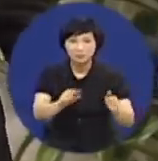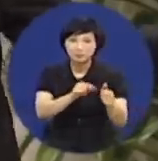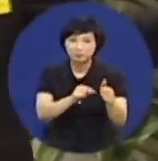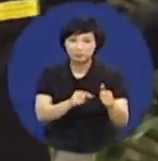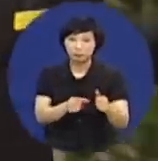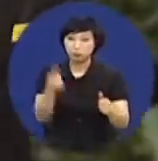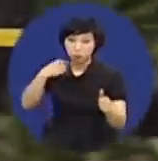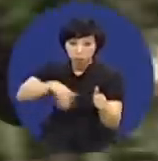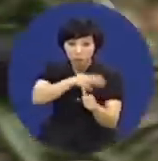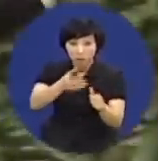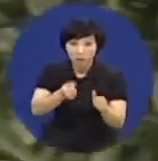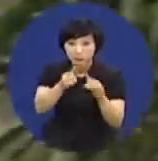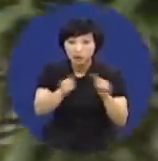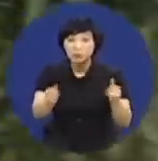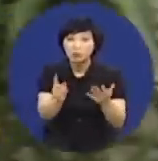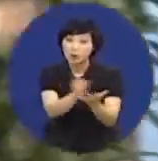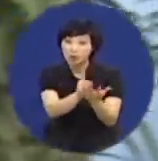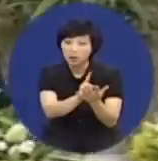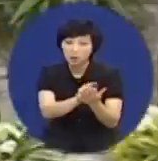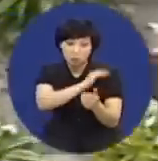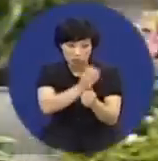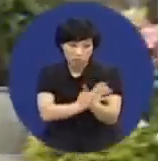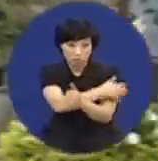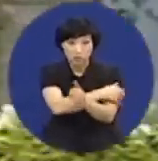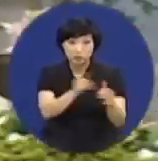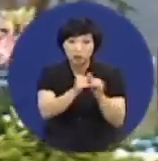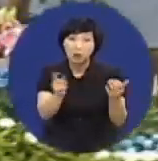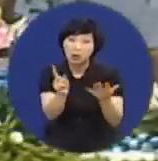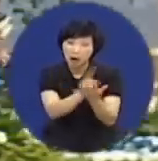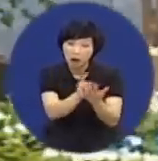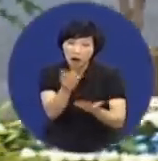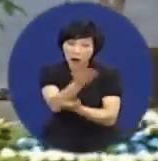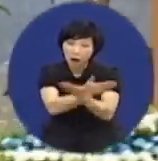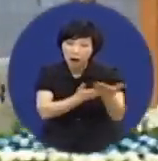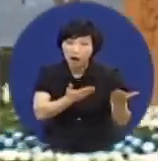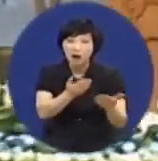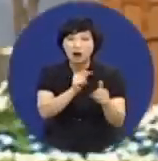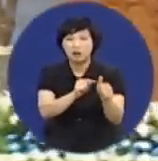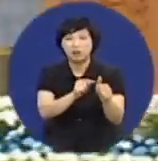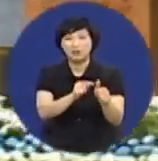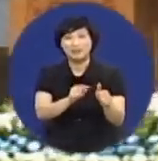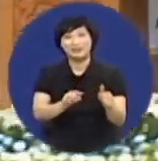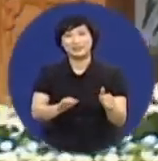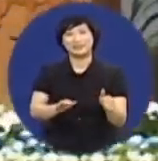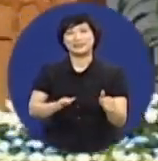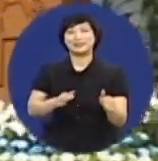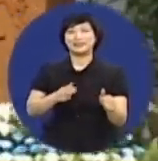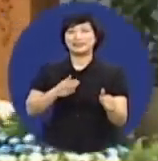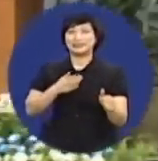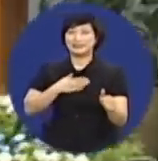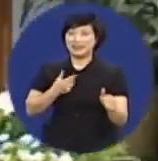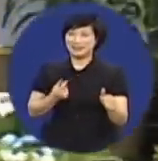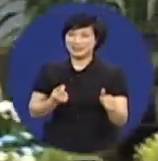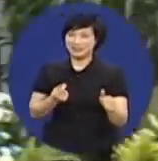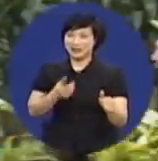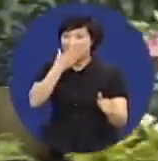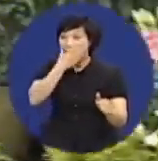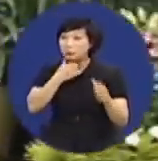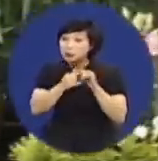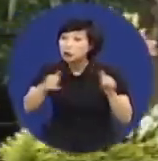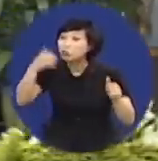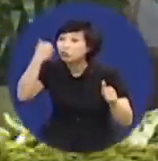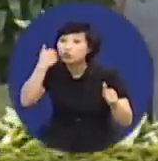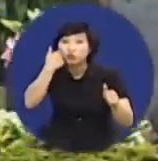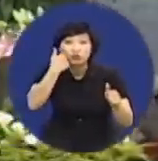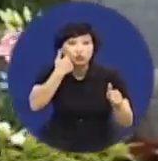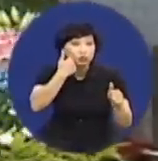遊び暮らしていました。権力ある人、同じお金、同じ金持ちとのつながりを利用しながら、自分の